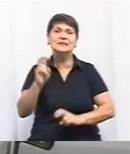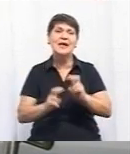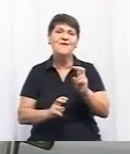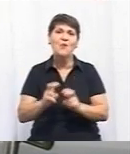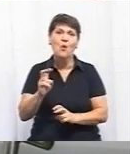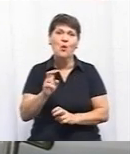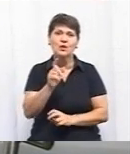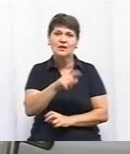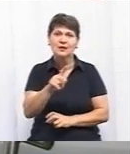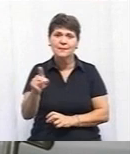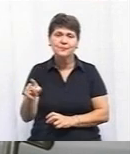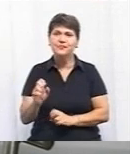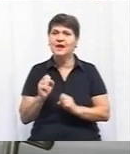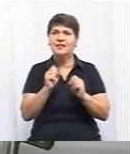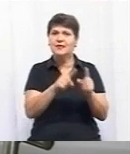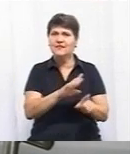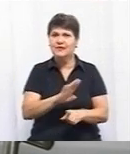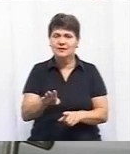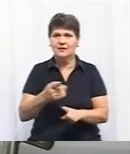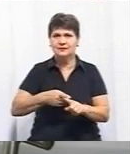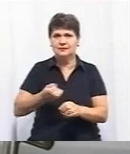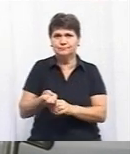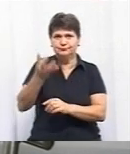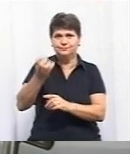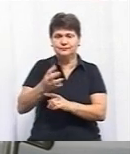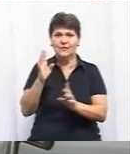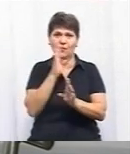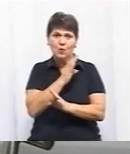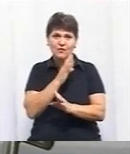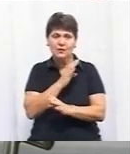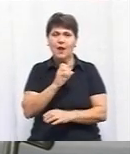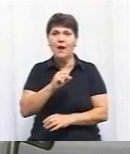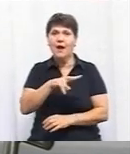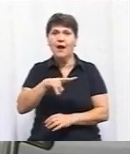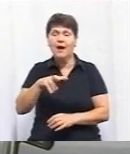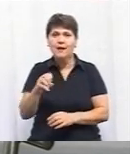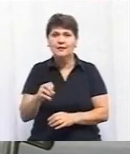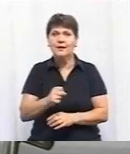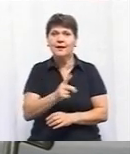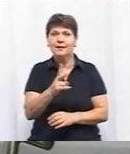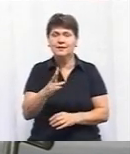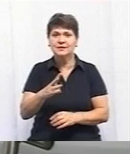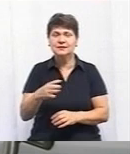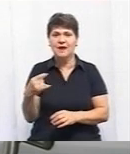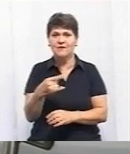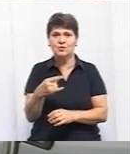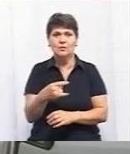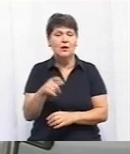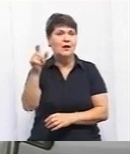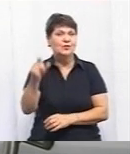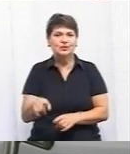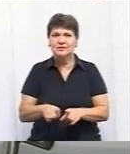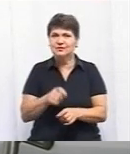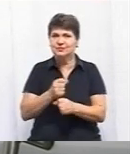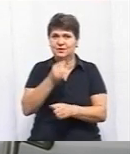не, значить, не викидали там вихлопи в повітря, да? Або там скоротити кількість автомобілей. Вона не може цього зробити,